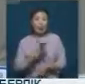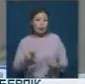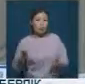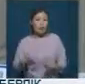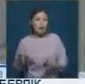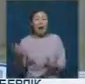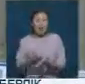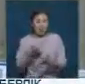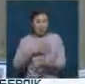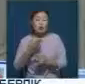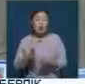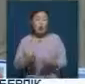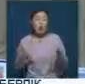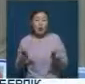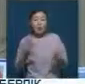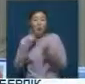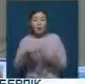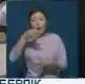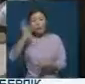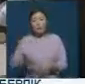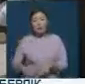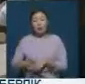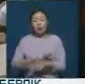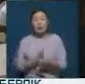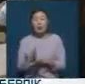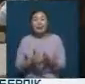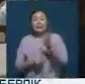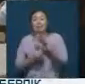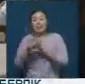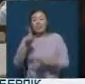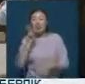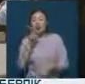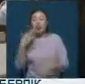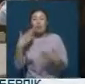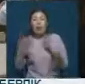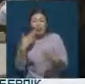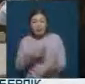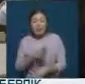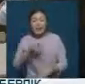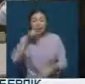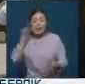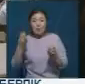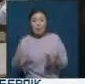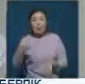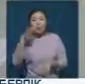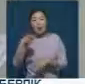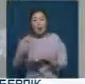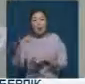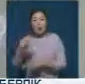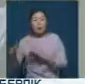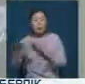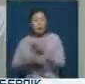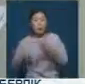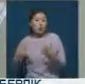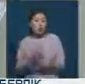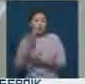мұғалім иеленді. Сол мұғалімдер өз тәжірибелерін еңбек жолын енді бастаған жастармен бөлісті. Жас мамандар білім берудегі соңғы